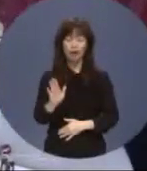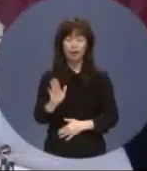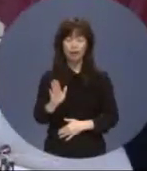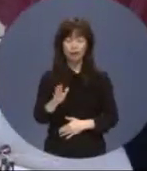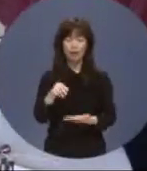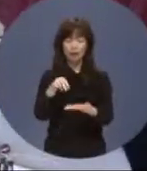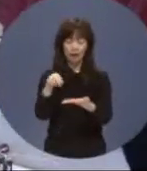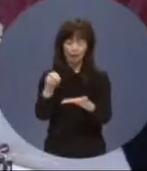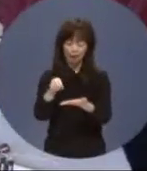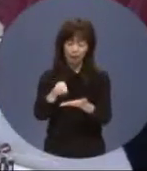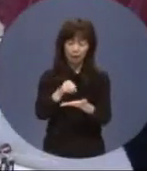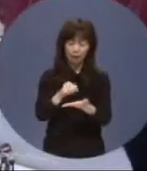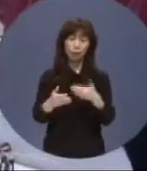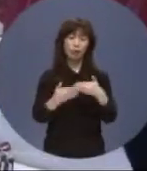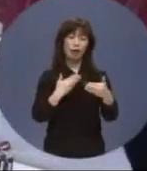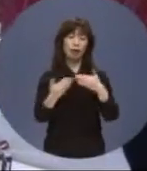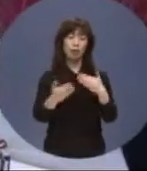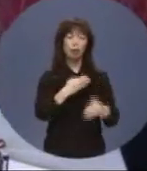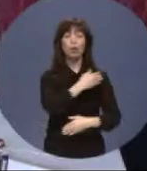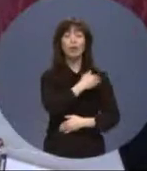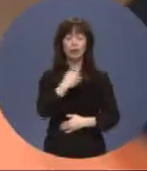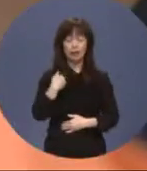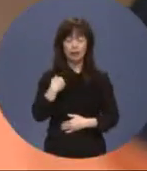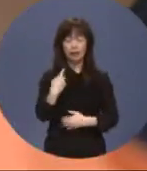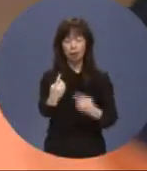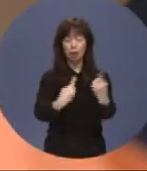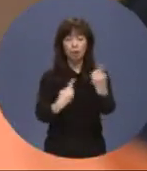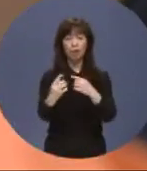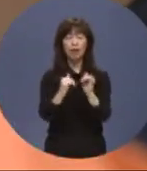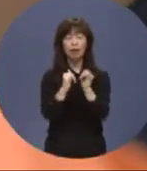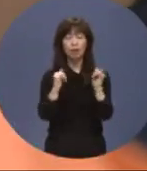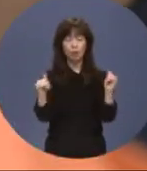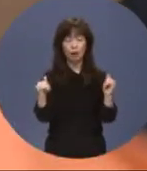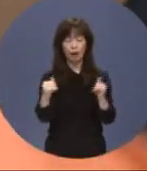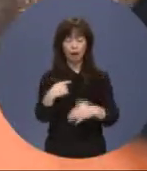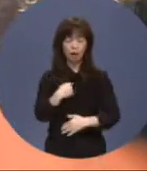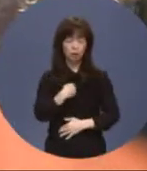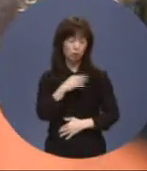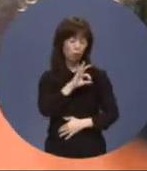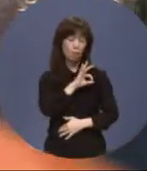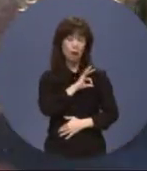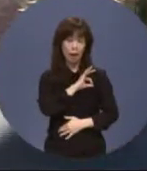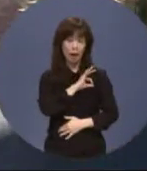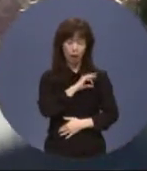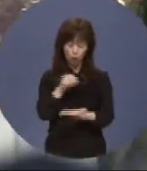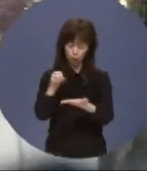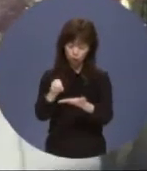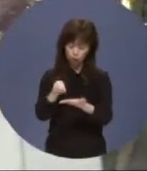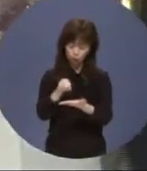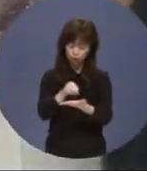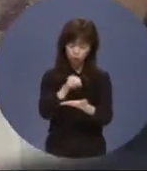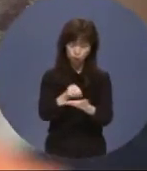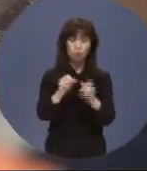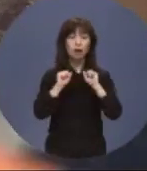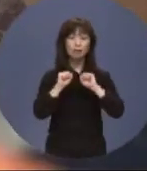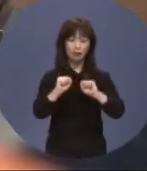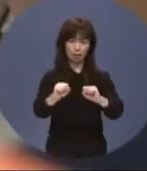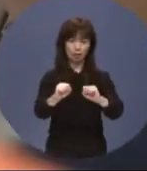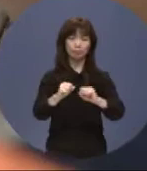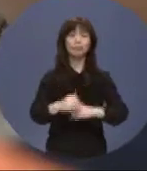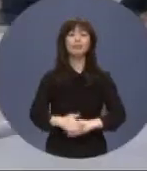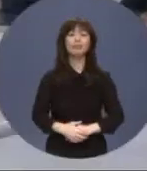体験コーナーも設けられ、訪れた皆さんは自分の名前打ちなどに挑戦していました